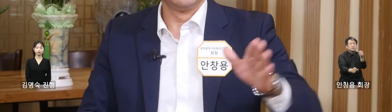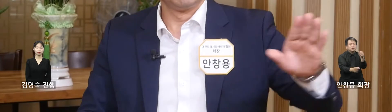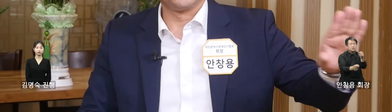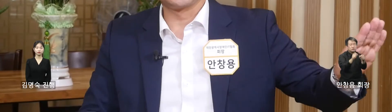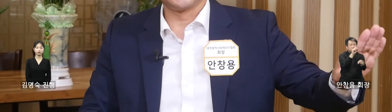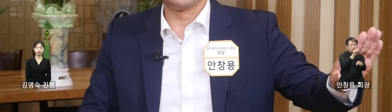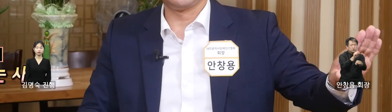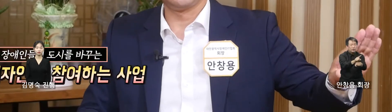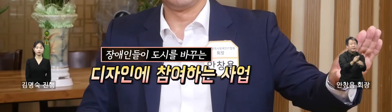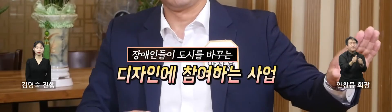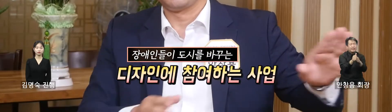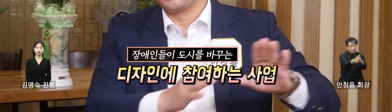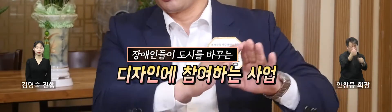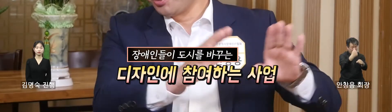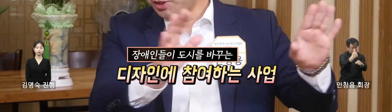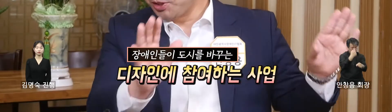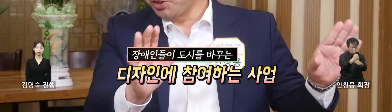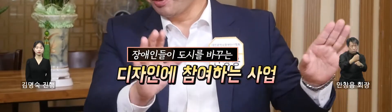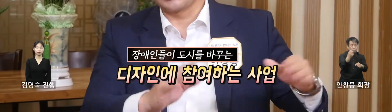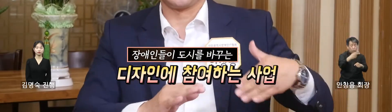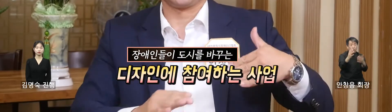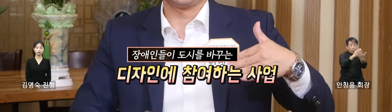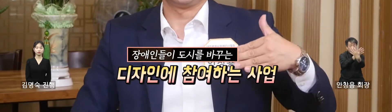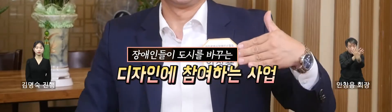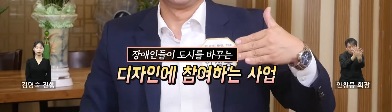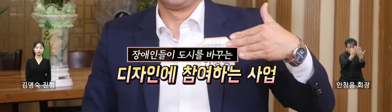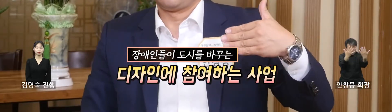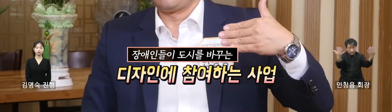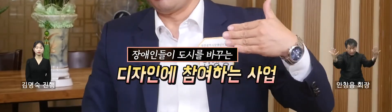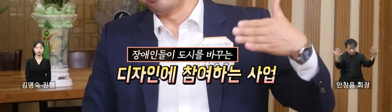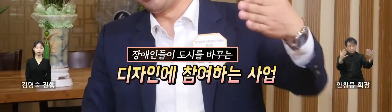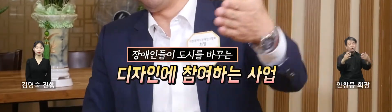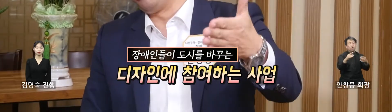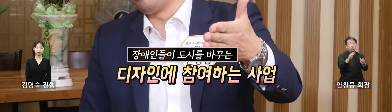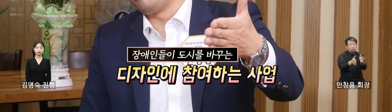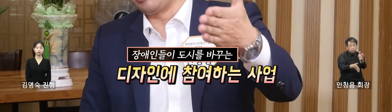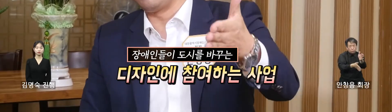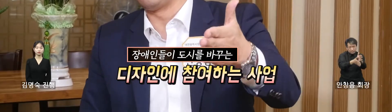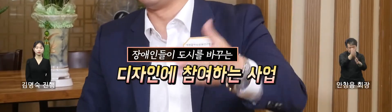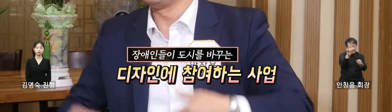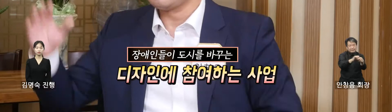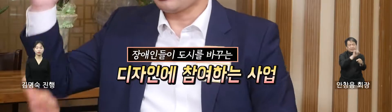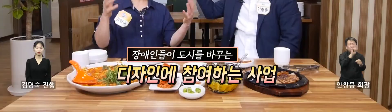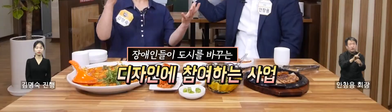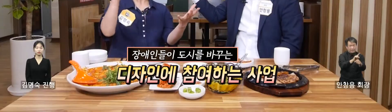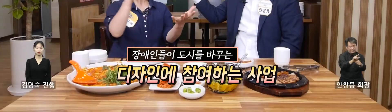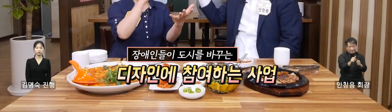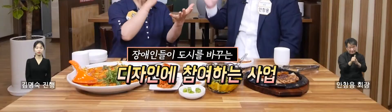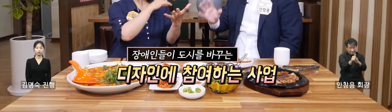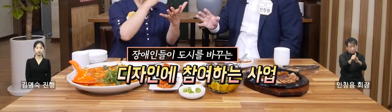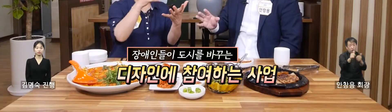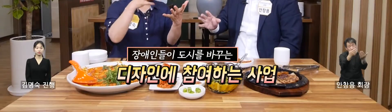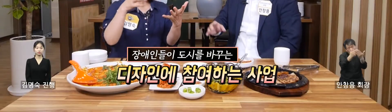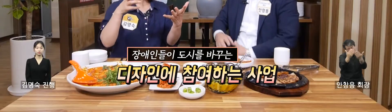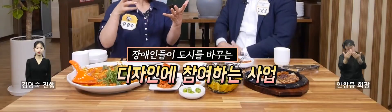하고 벽체를 이 도시의 특성에 맞춰서 벽체를 또 만들고